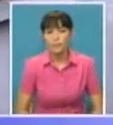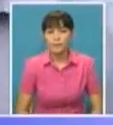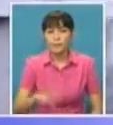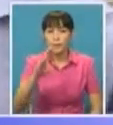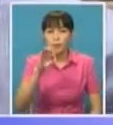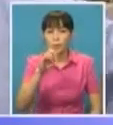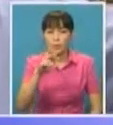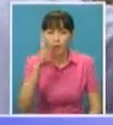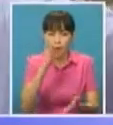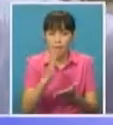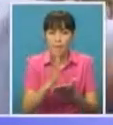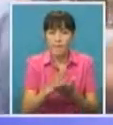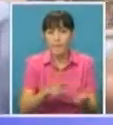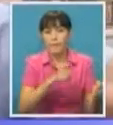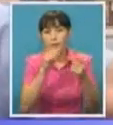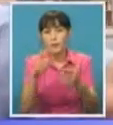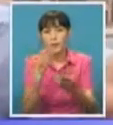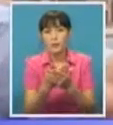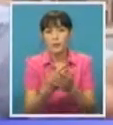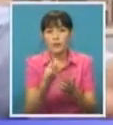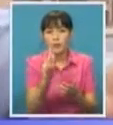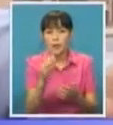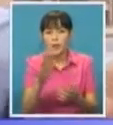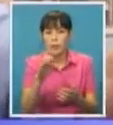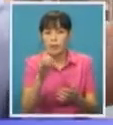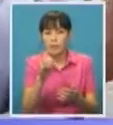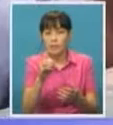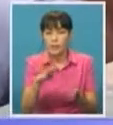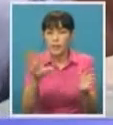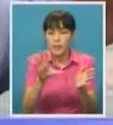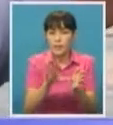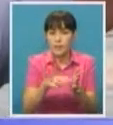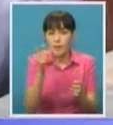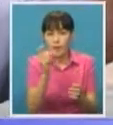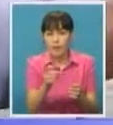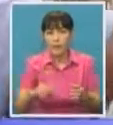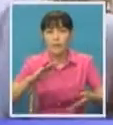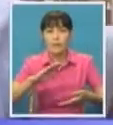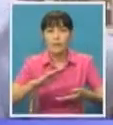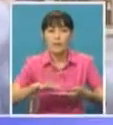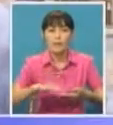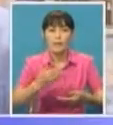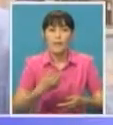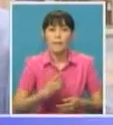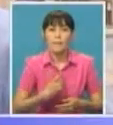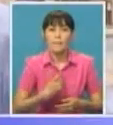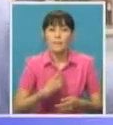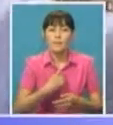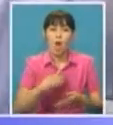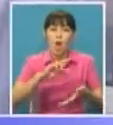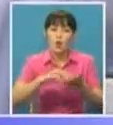Нұротанға бардық, Нұротанға барғанда ол шведтің адамын шақырды. Ол адам, ол біздің неден қалып